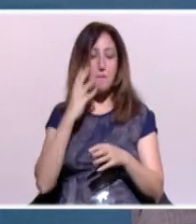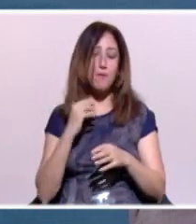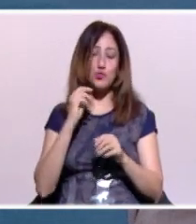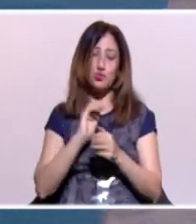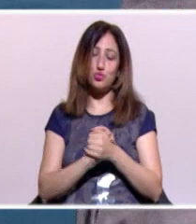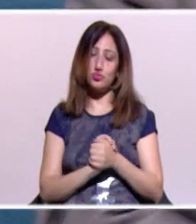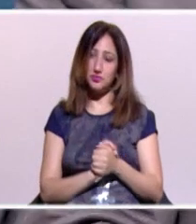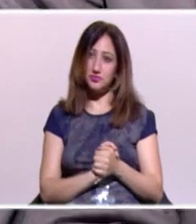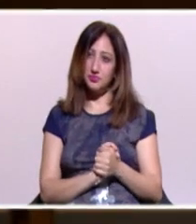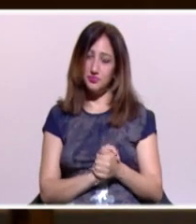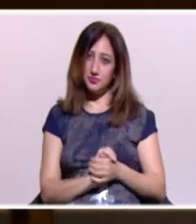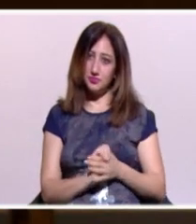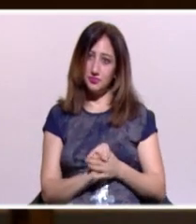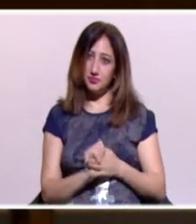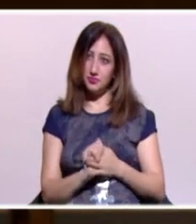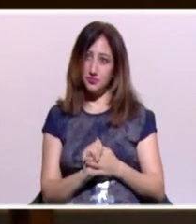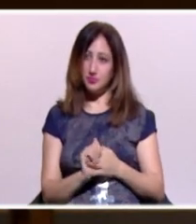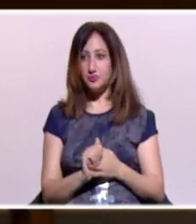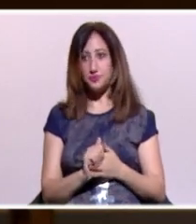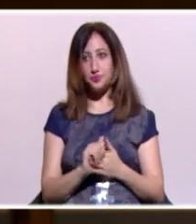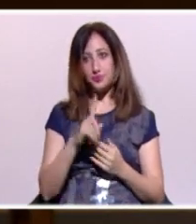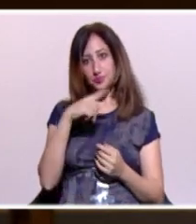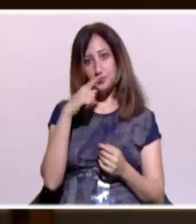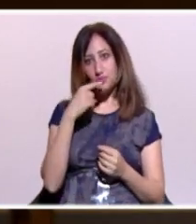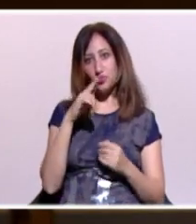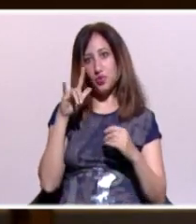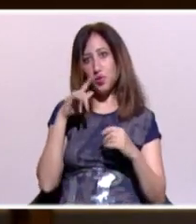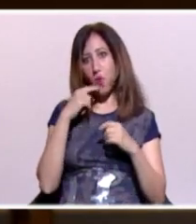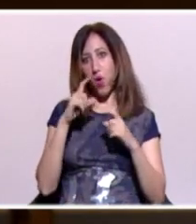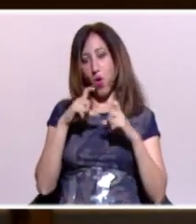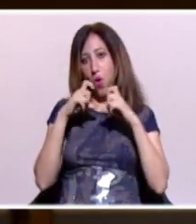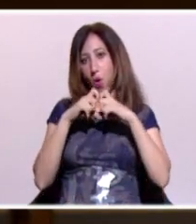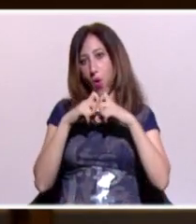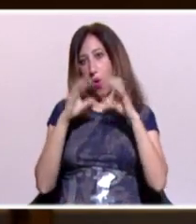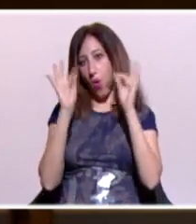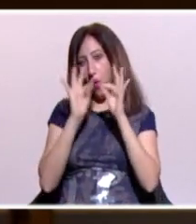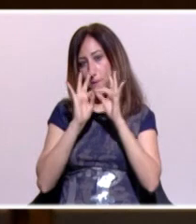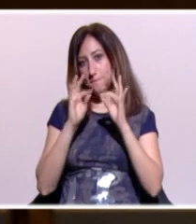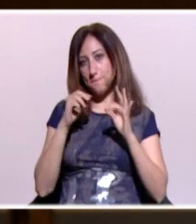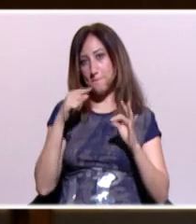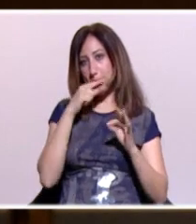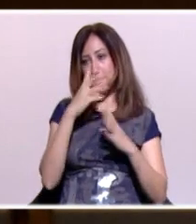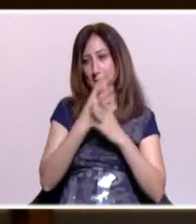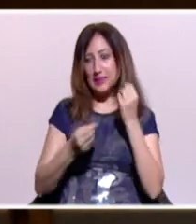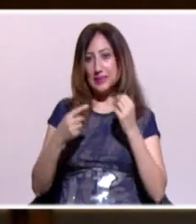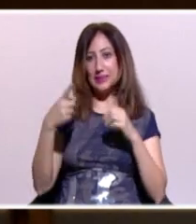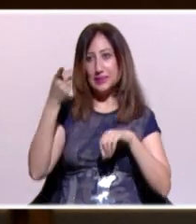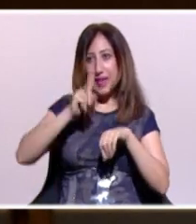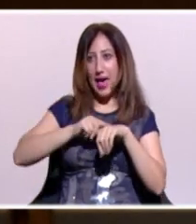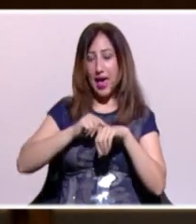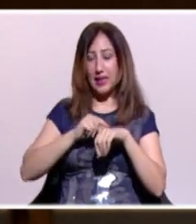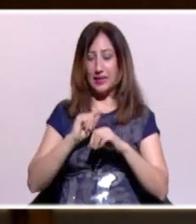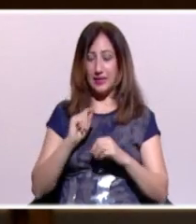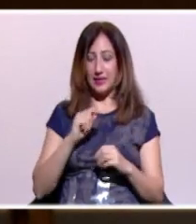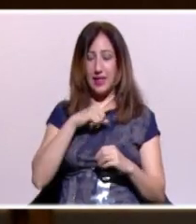يعني الجزء الرومانسي في شخصيه رمزي، حبه لبنت خاله حنان مطاوع، والحقيقه حنان كانت بديعه في